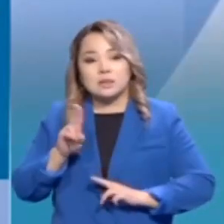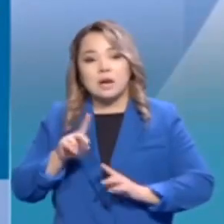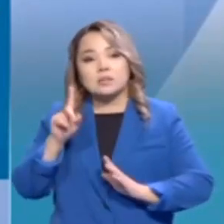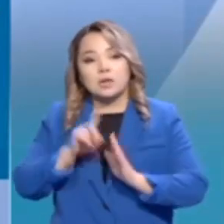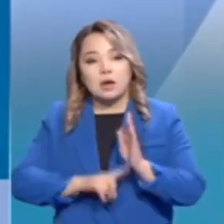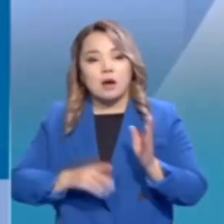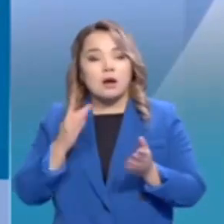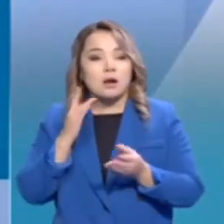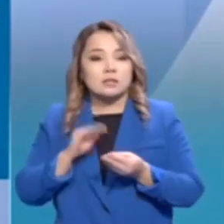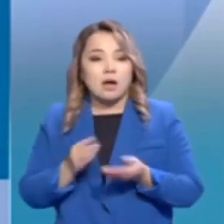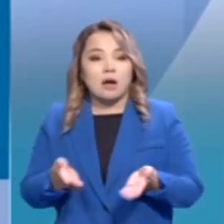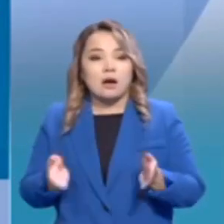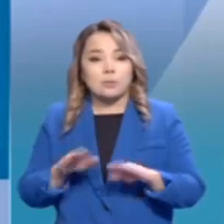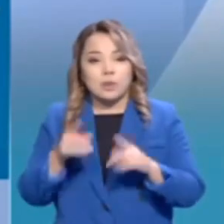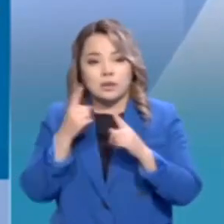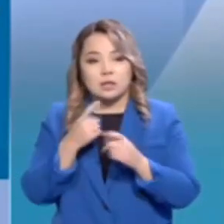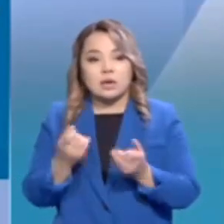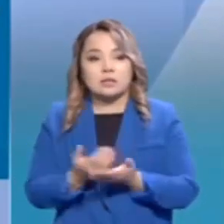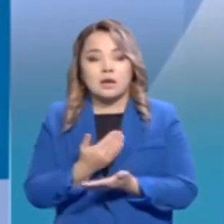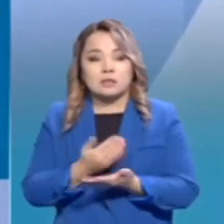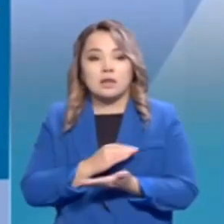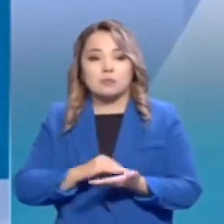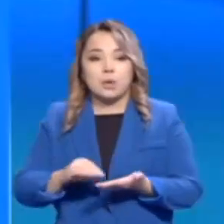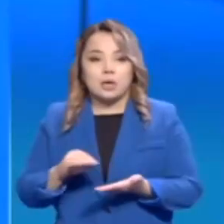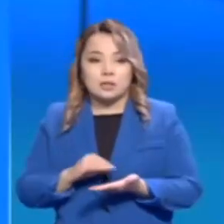болып қалап делінген мақалада.